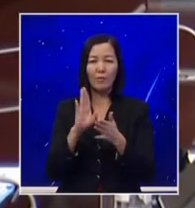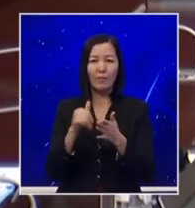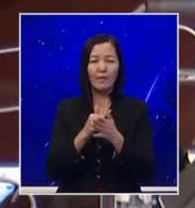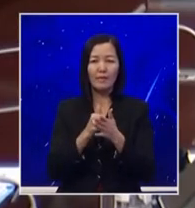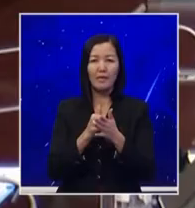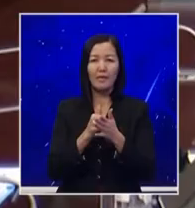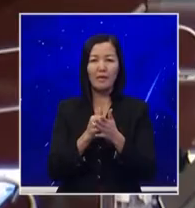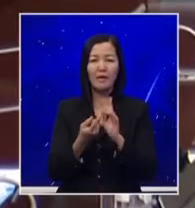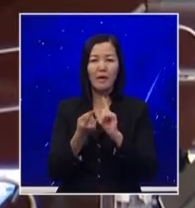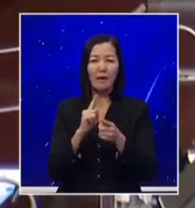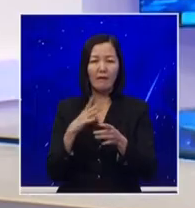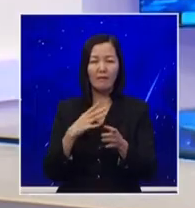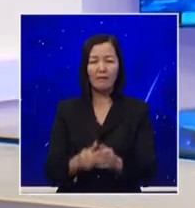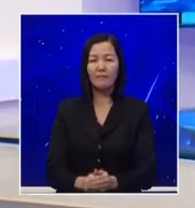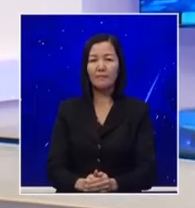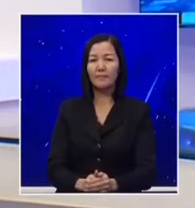факторына айналды.